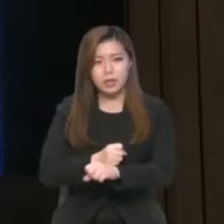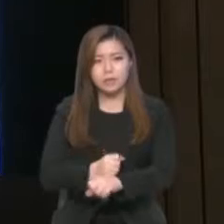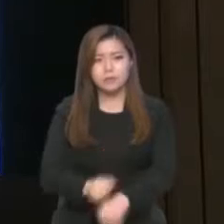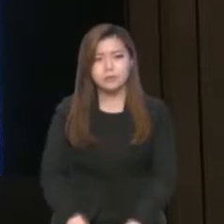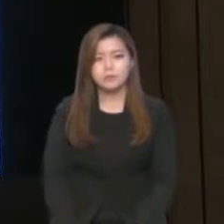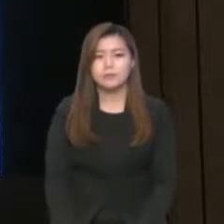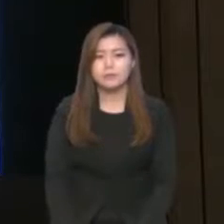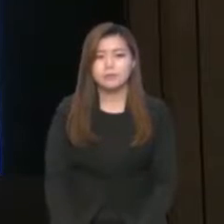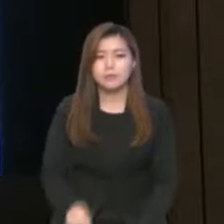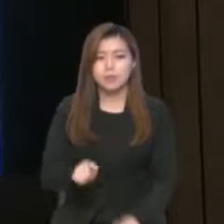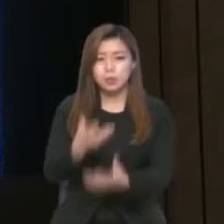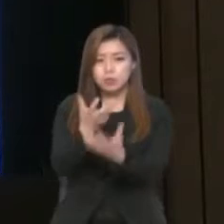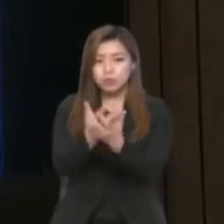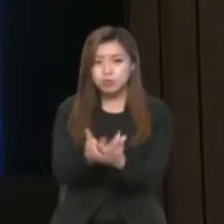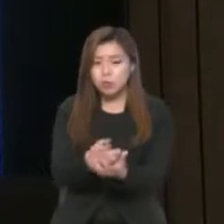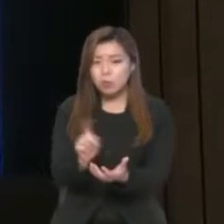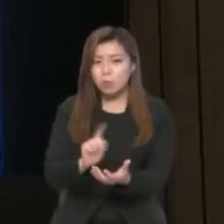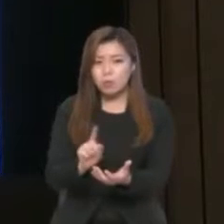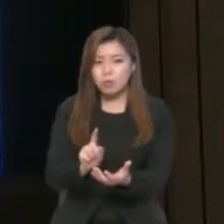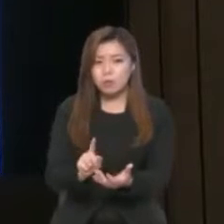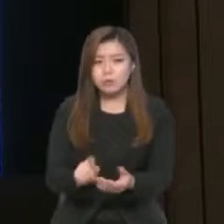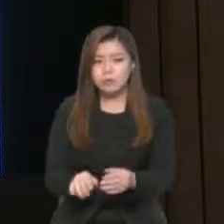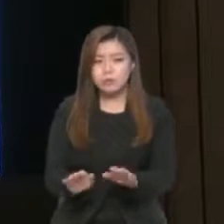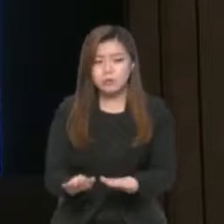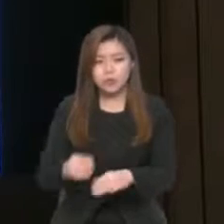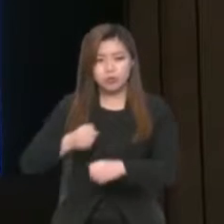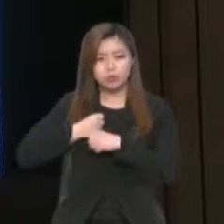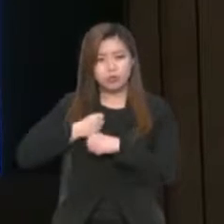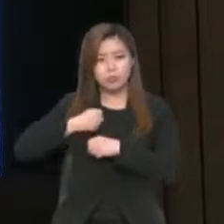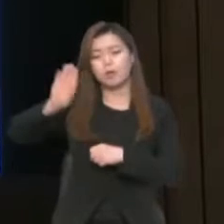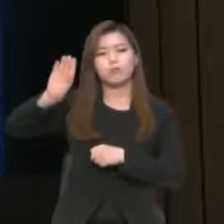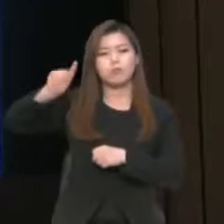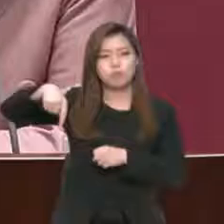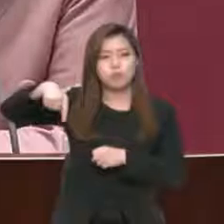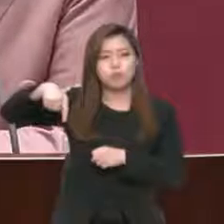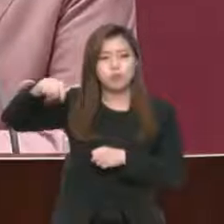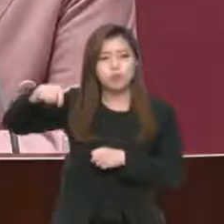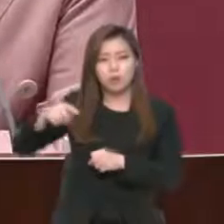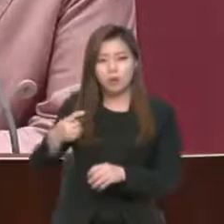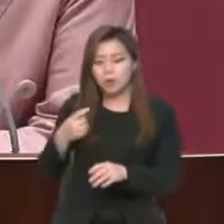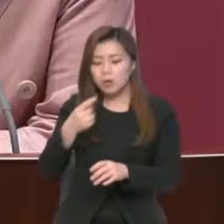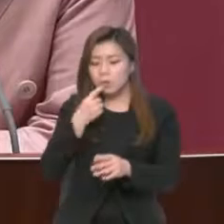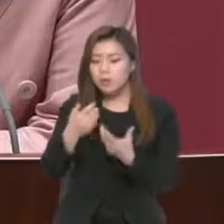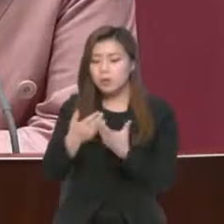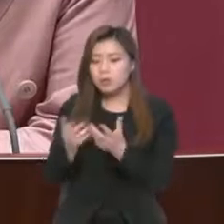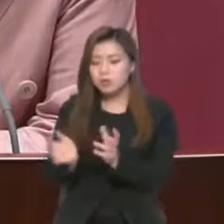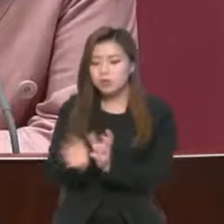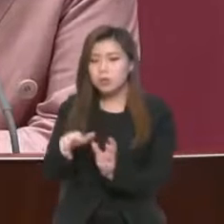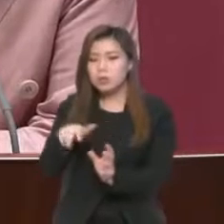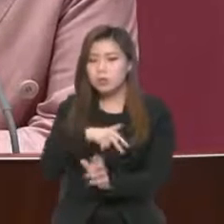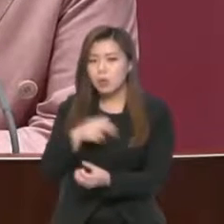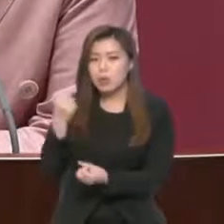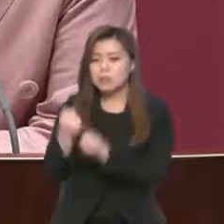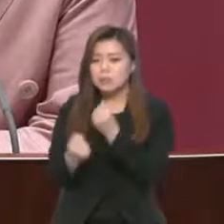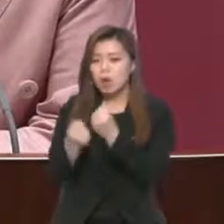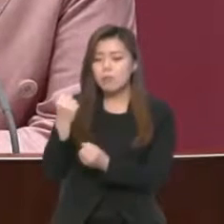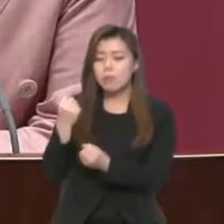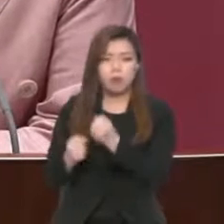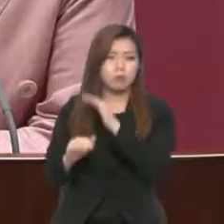이 문서는 국방부에서 그 민주당 의원님들에게 설명하기 위해서 만든